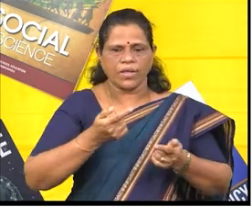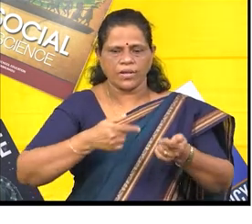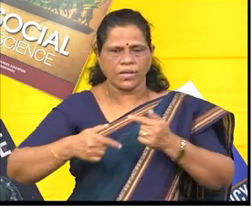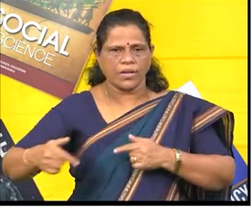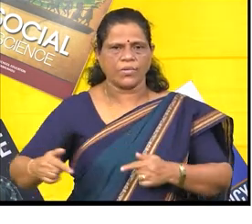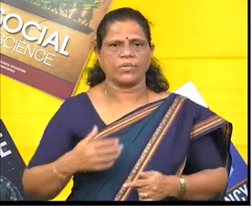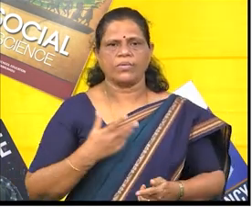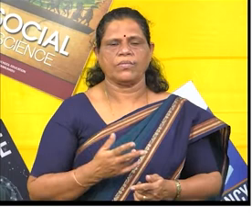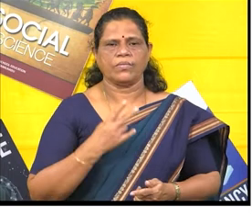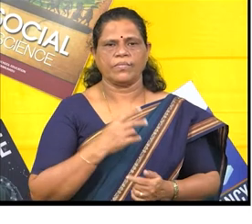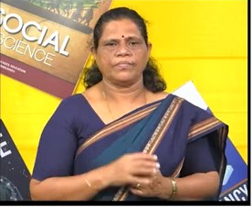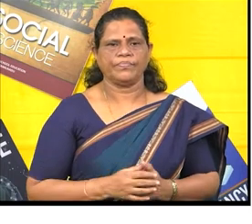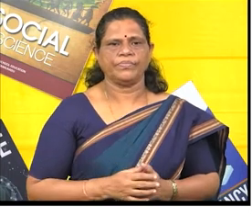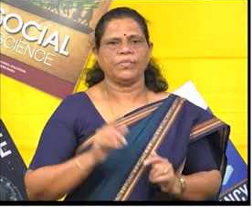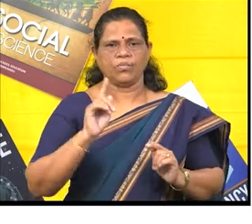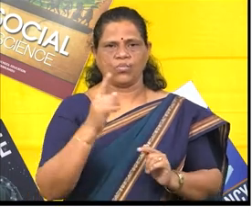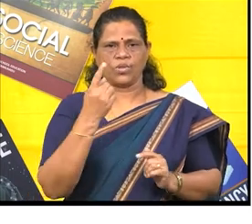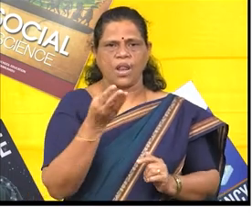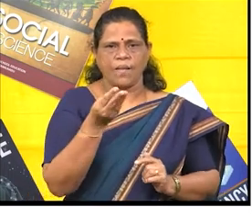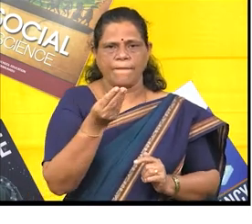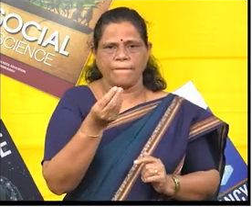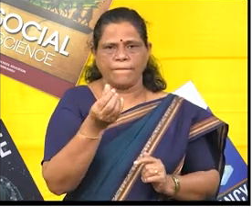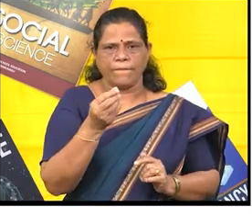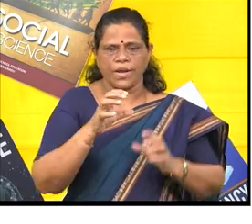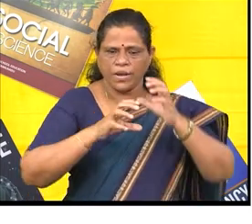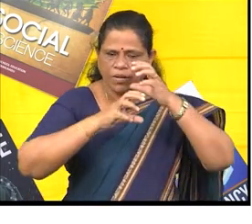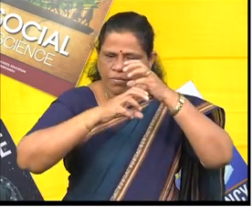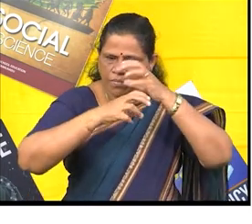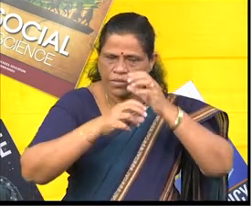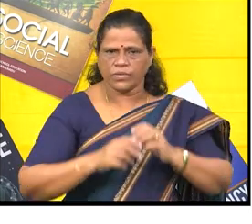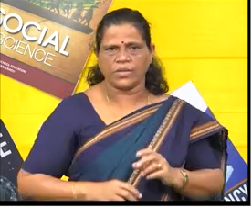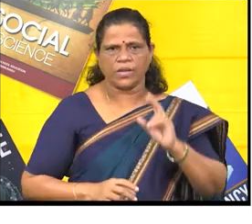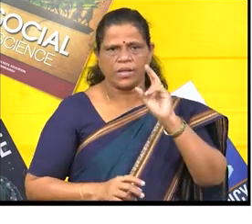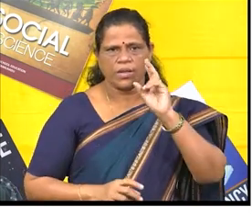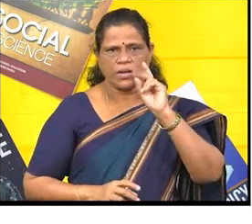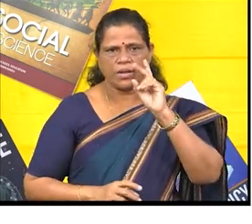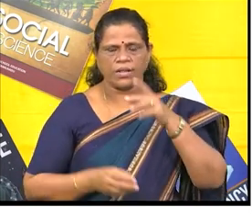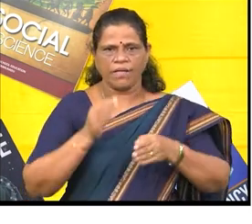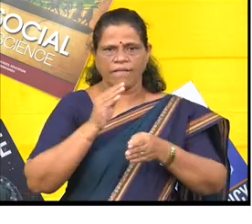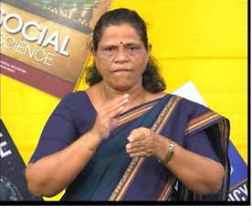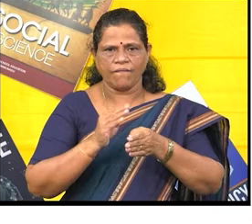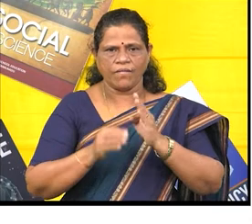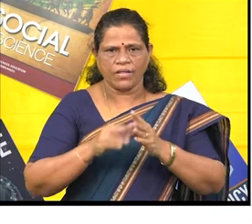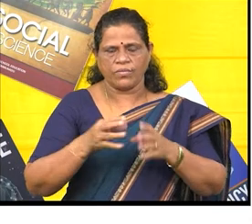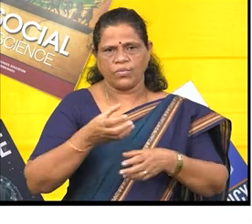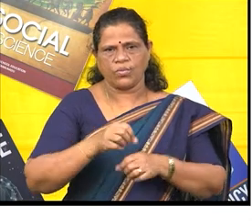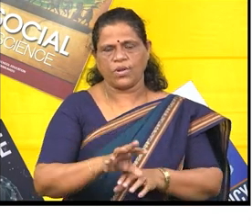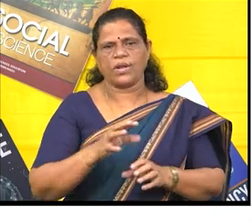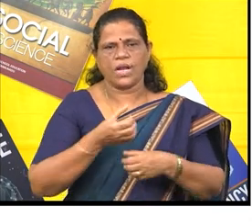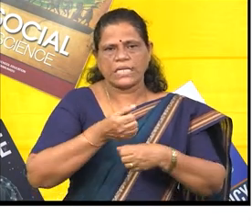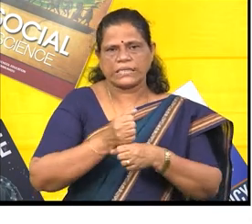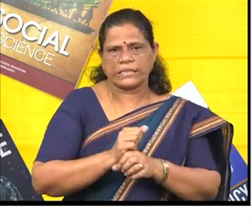நடைமுறைப்படுத்துவோம் அதை பார்ப்போம். முதல்ல மண் பரிசோதனை. ரெண்டாவது வேதி உரங்கள், செயற்கை வேதி